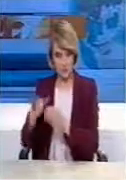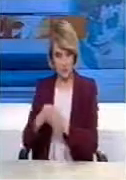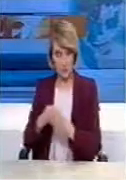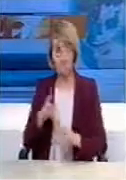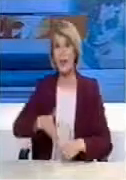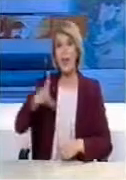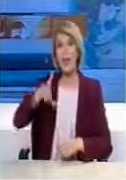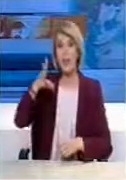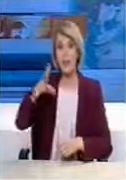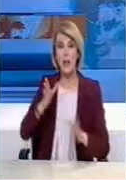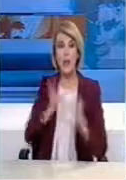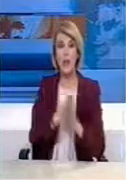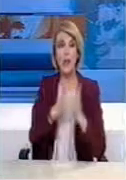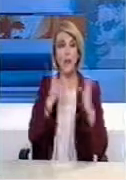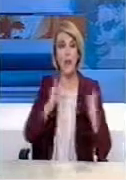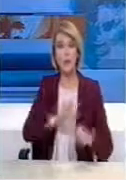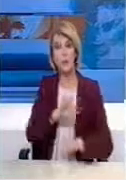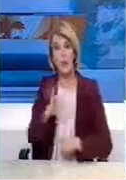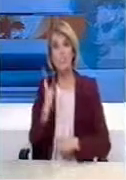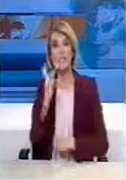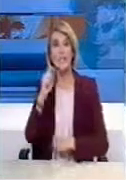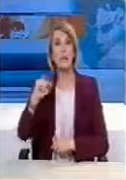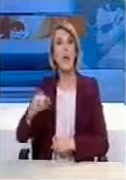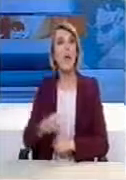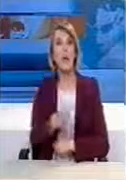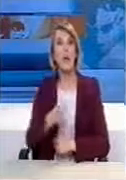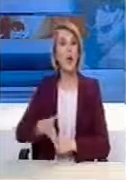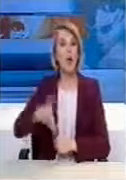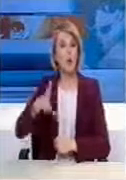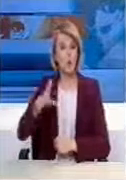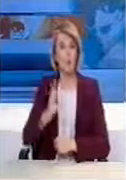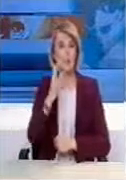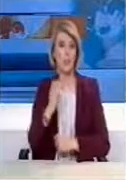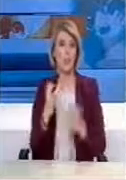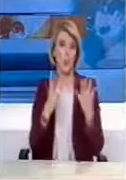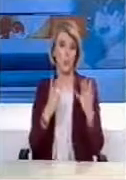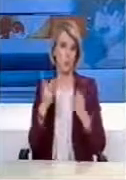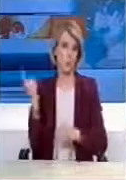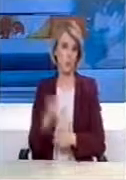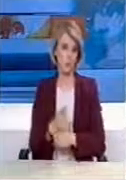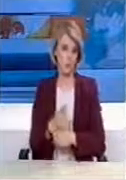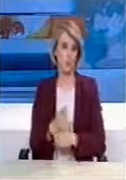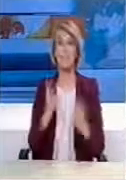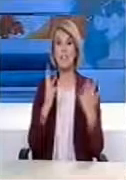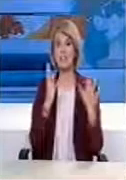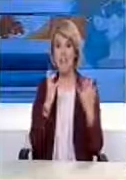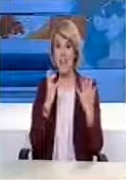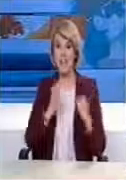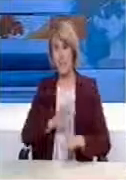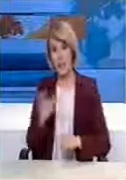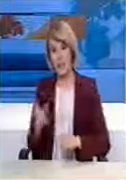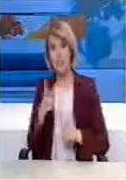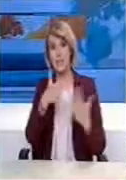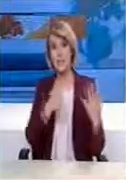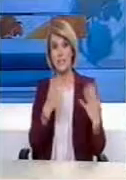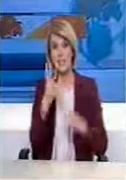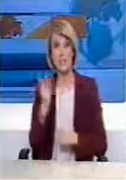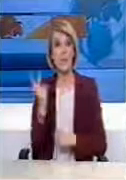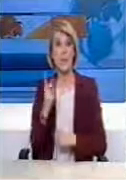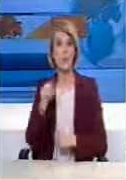Ηλικίες 18-39 ετών είναι το 30,8%, ηλικίες 40-64 ετών το